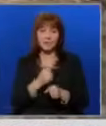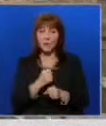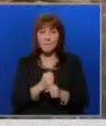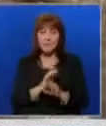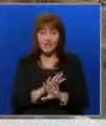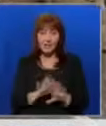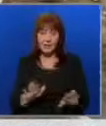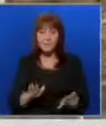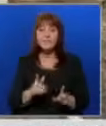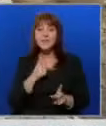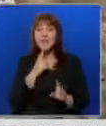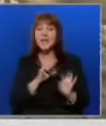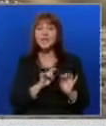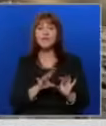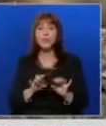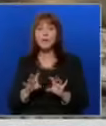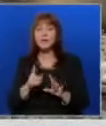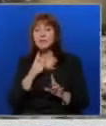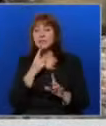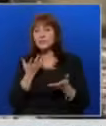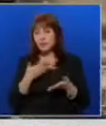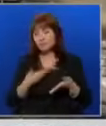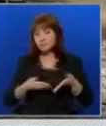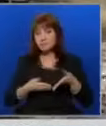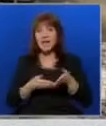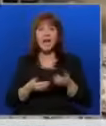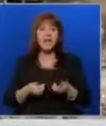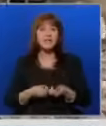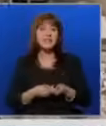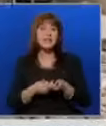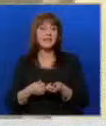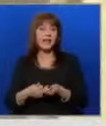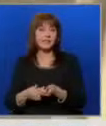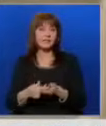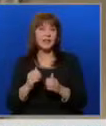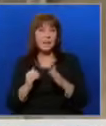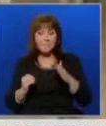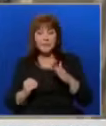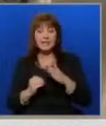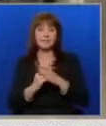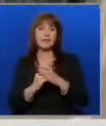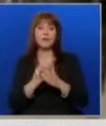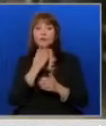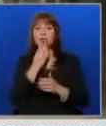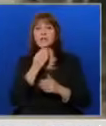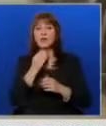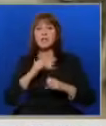че информацията е, че съдействаме максимално на израелските власти, така